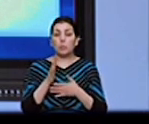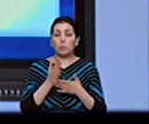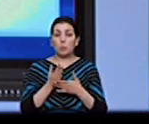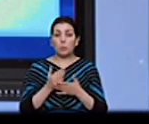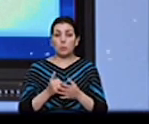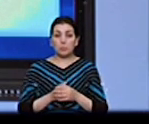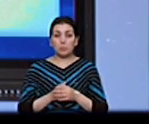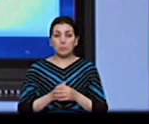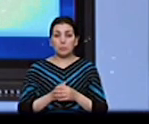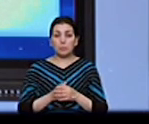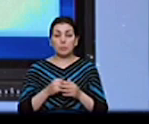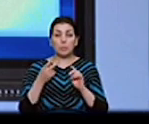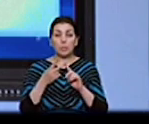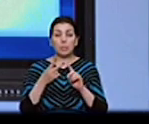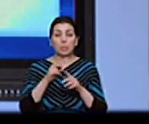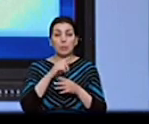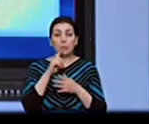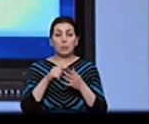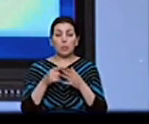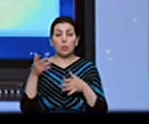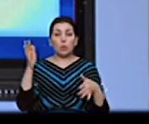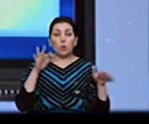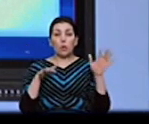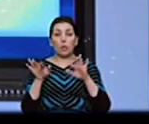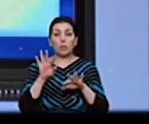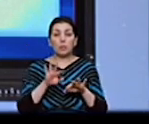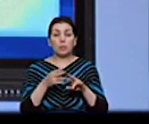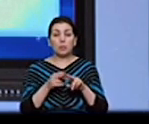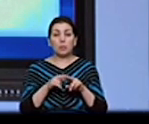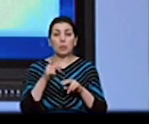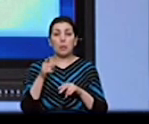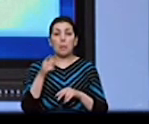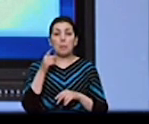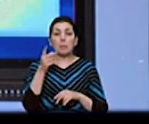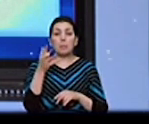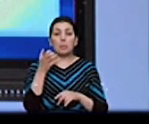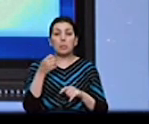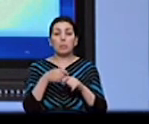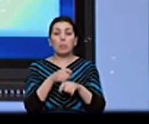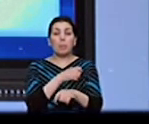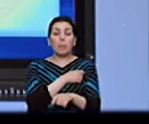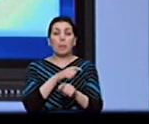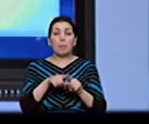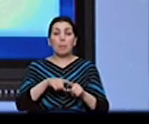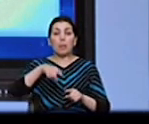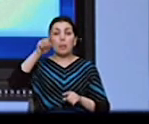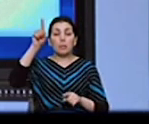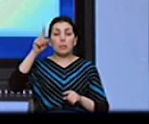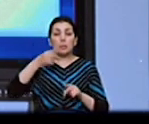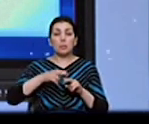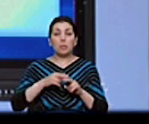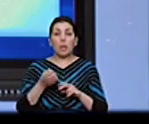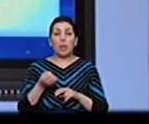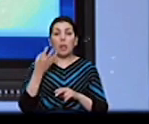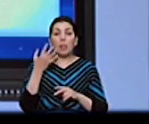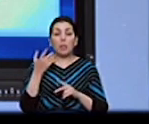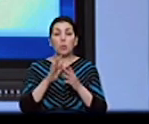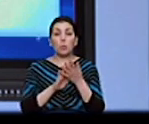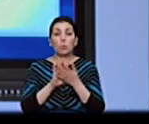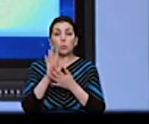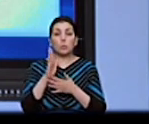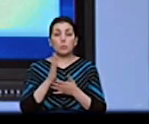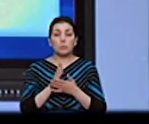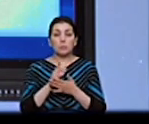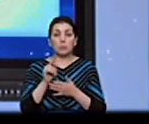o'sadi? Ikkinchi savol: tog'larning 1500 metrdan baland bo'lgan qismida qanday